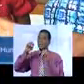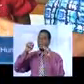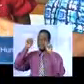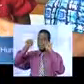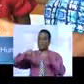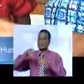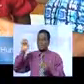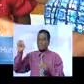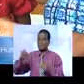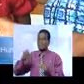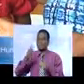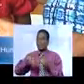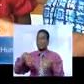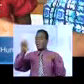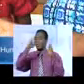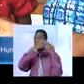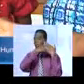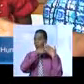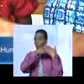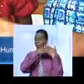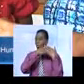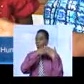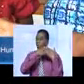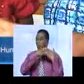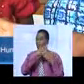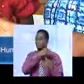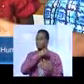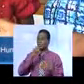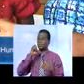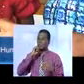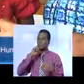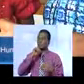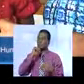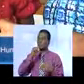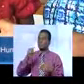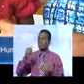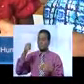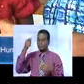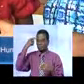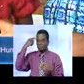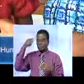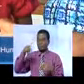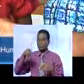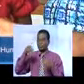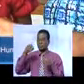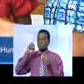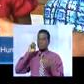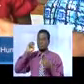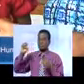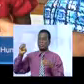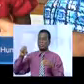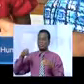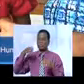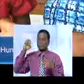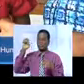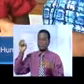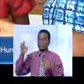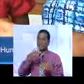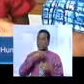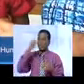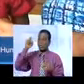capacité à être des leaders. Elles ne sont pas conscientes que cette potentialité, elles l'ont en elles et